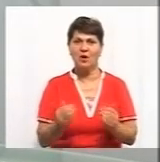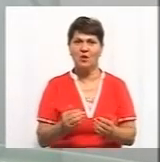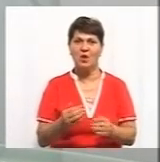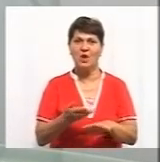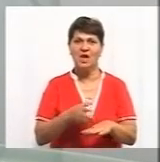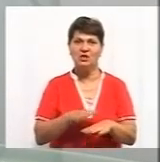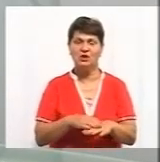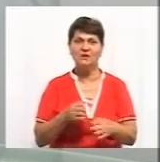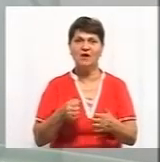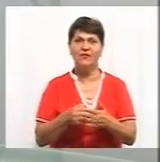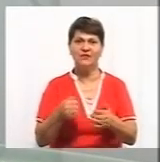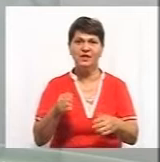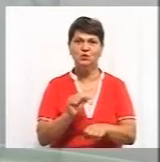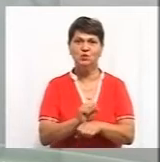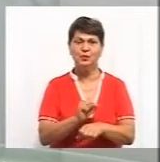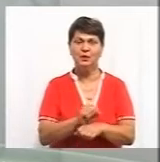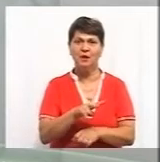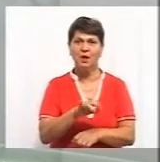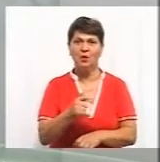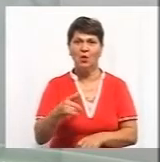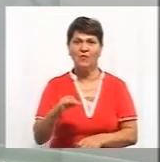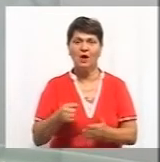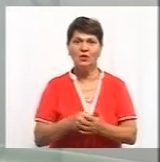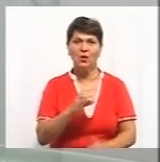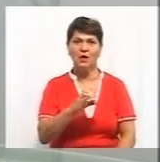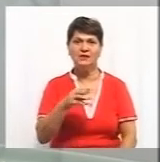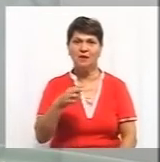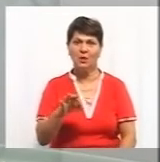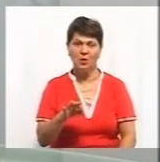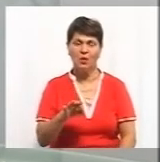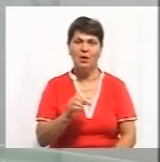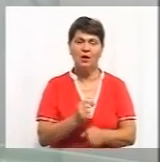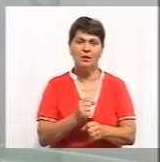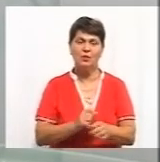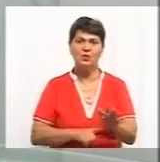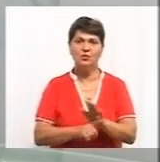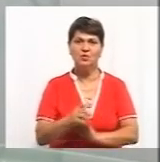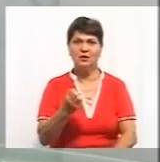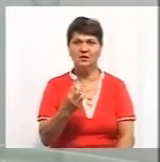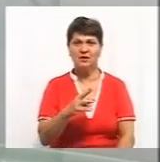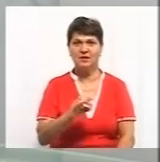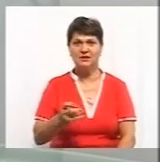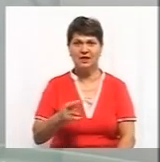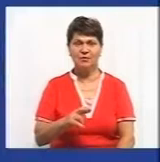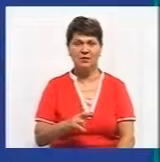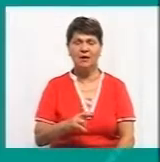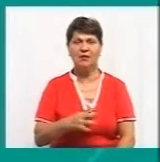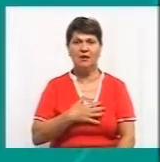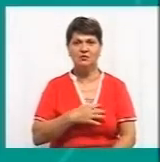зупинки Лугова до СТО. Роботи на об'єкті розпочали 13 серпня. Тетяна Щегловська – далі.